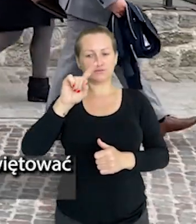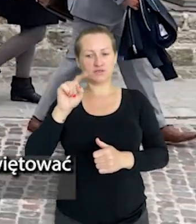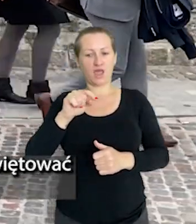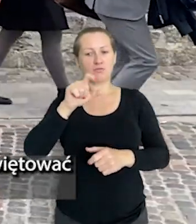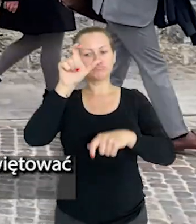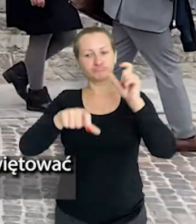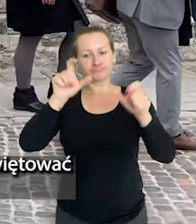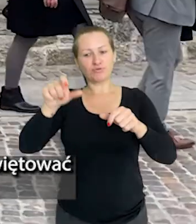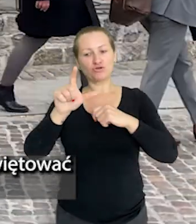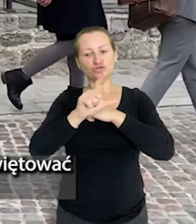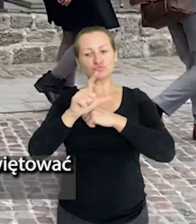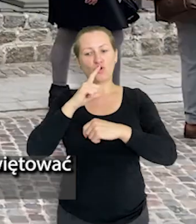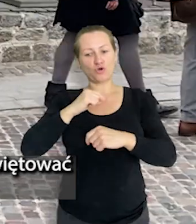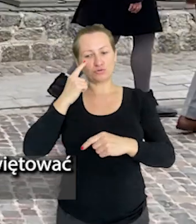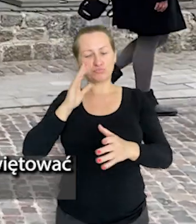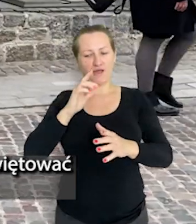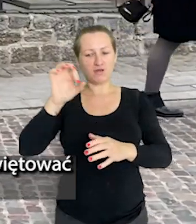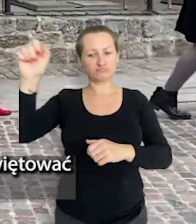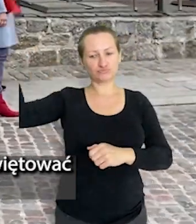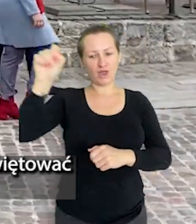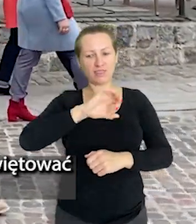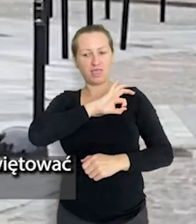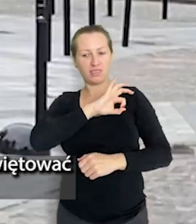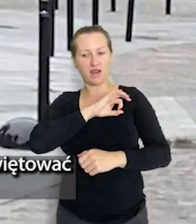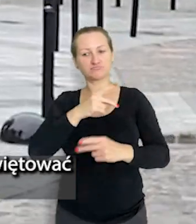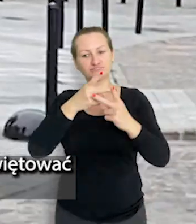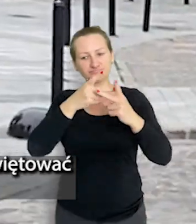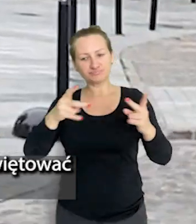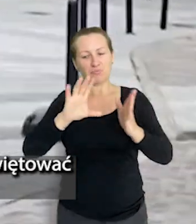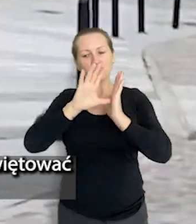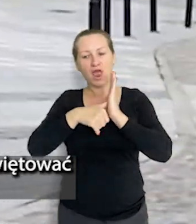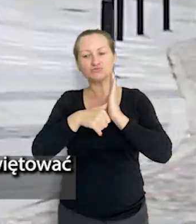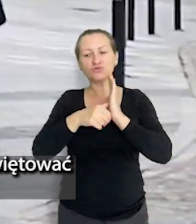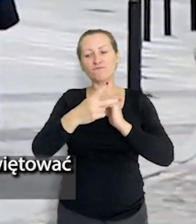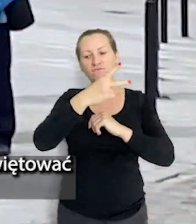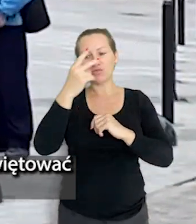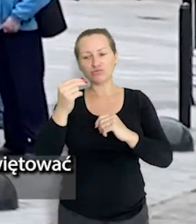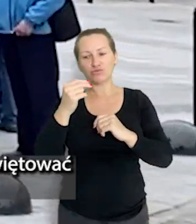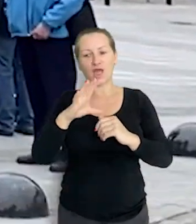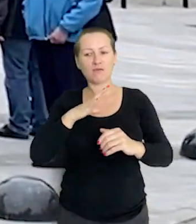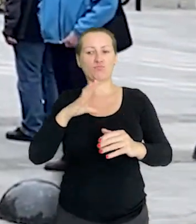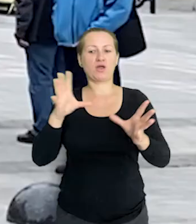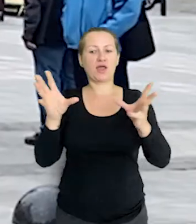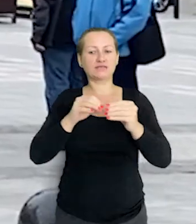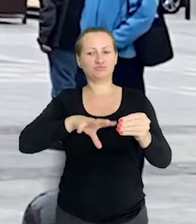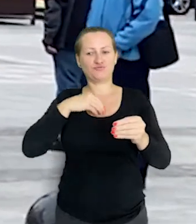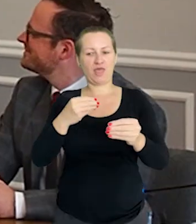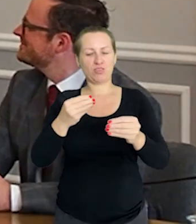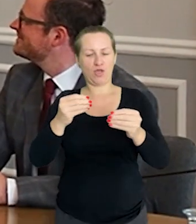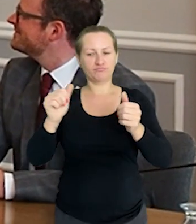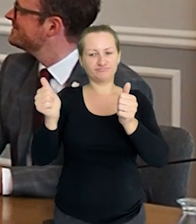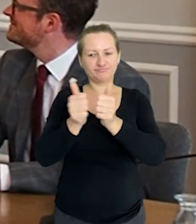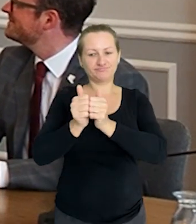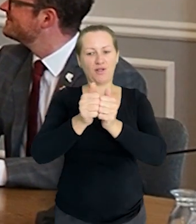delegacja spędziła w naszym mieście dwa dni, by wspólnie świętować 25-lecie współpracy polsko-niemieckiej. Witam Was wszystkich